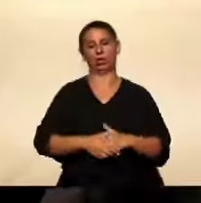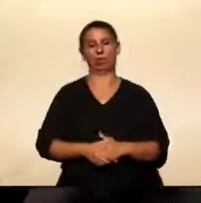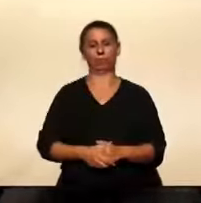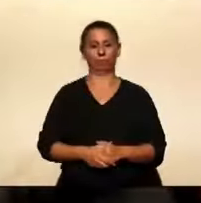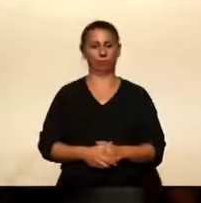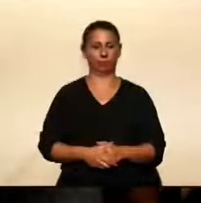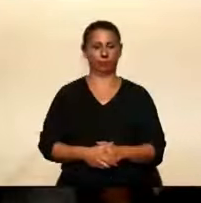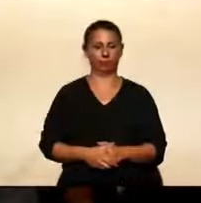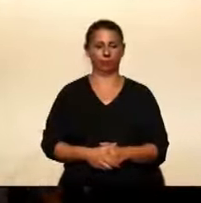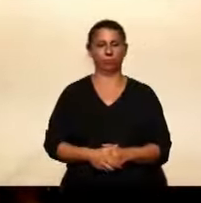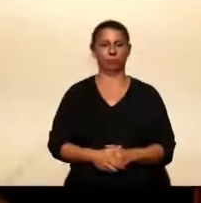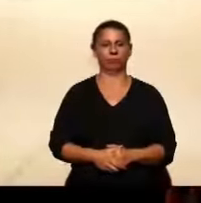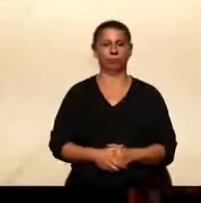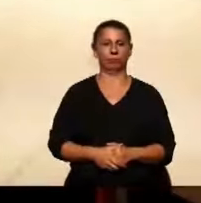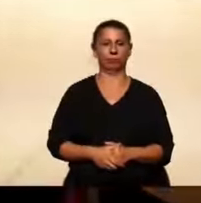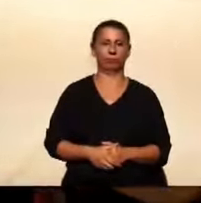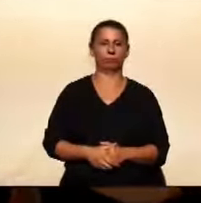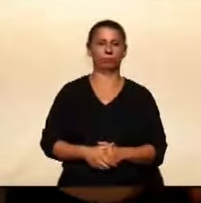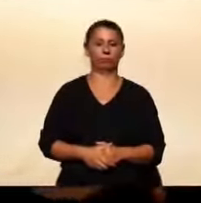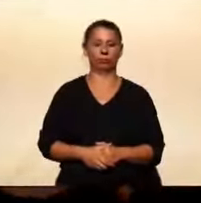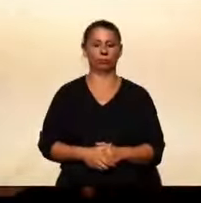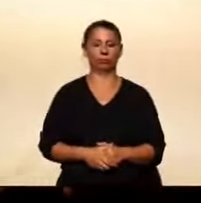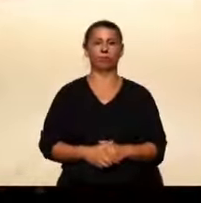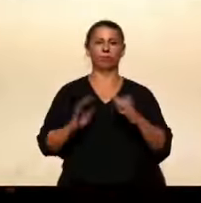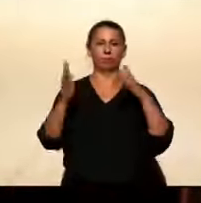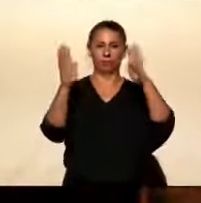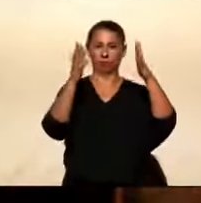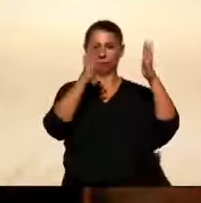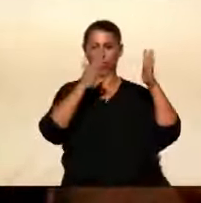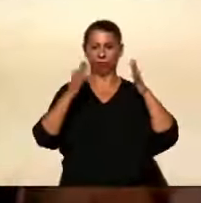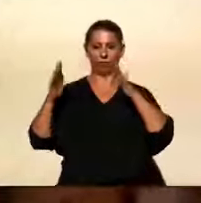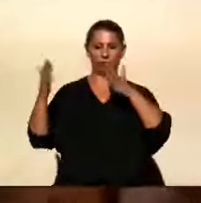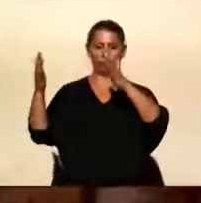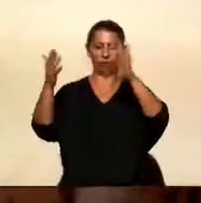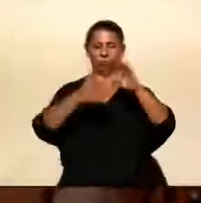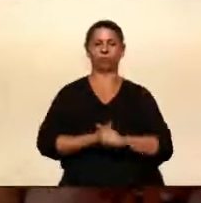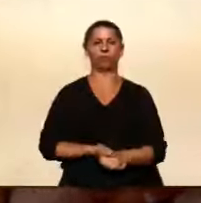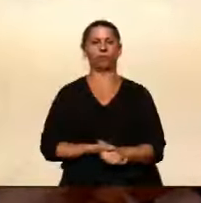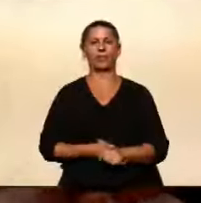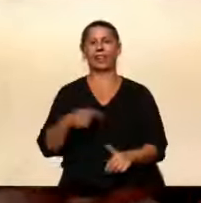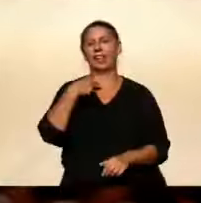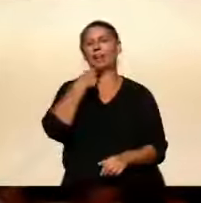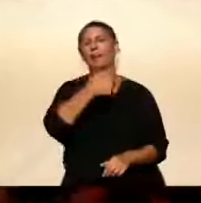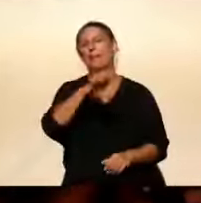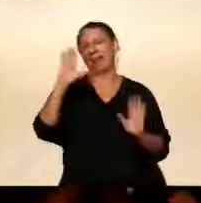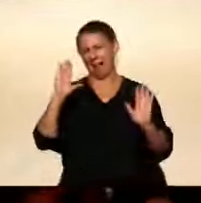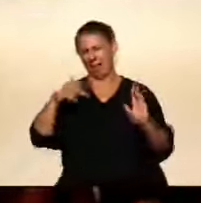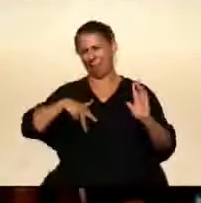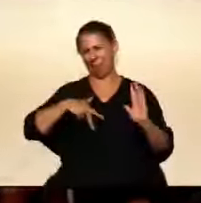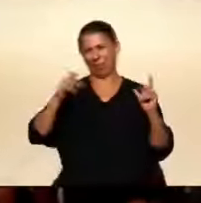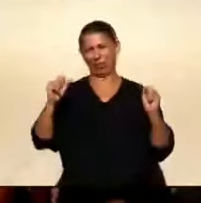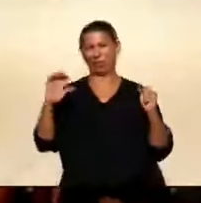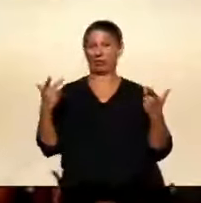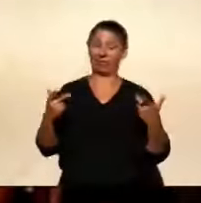Και να μην παριστάνει ότι κάνει και καμιά φοβερή